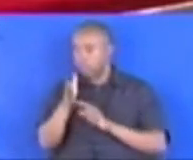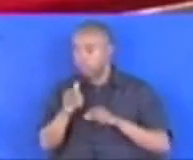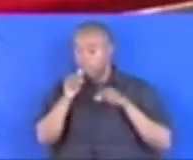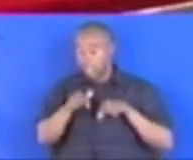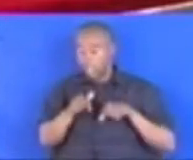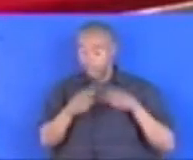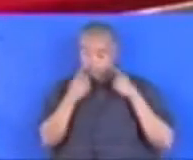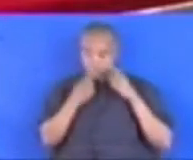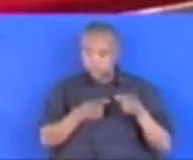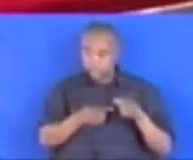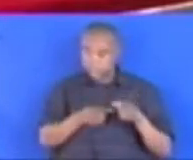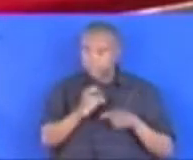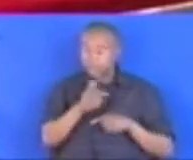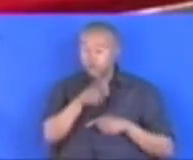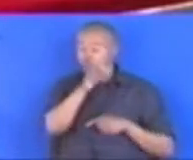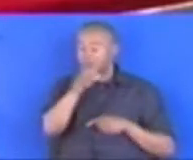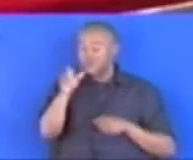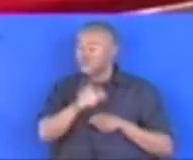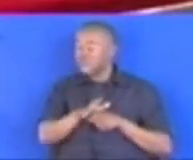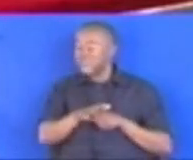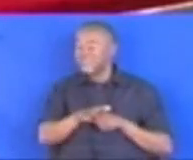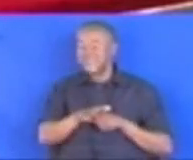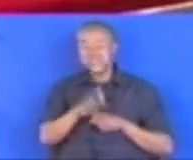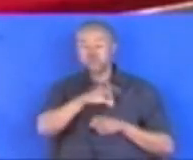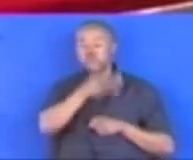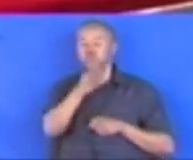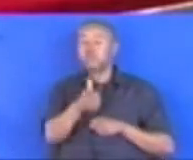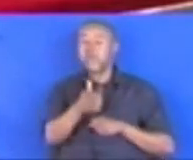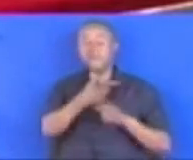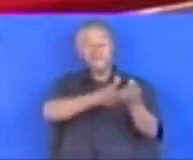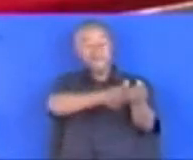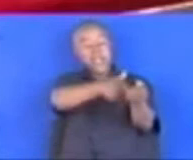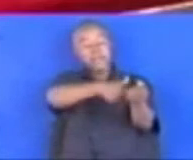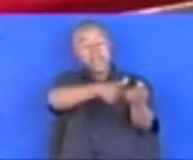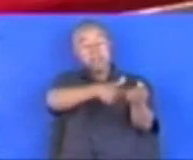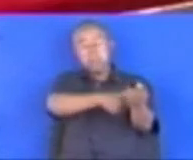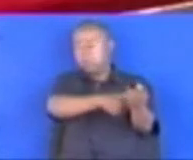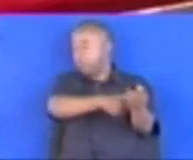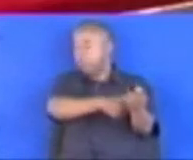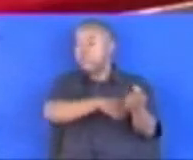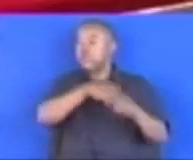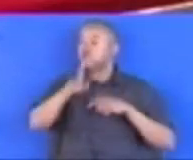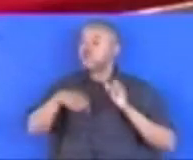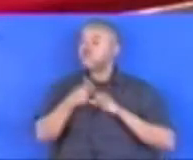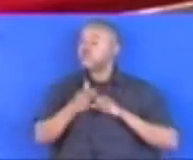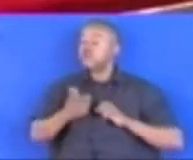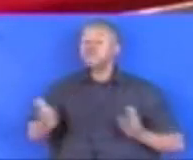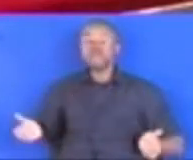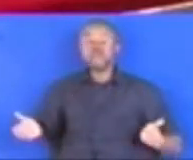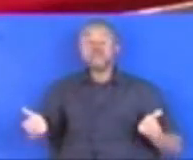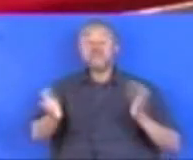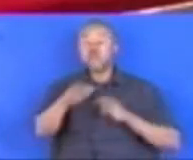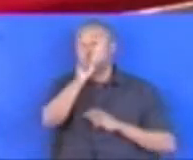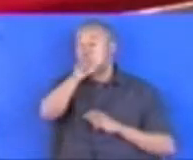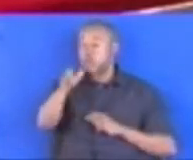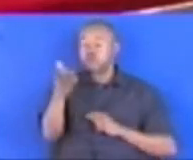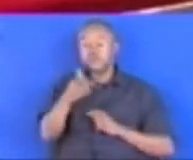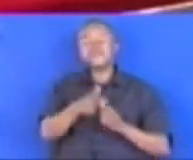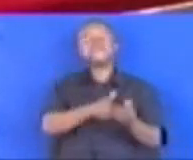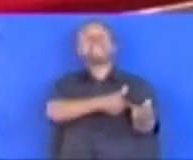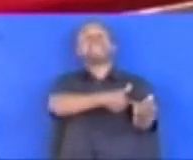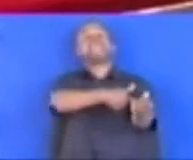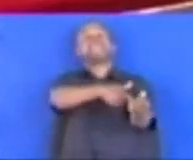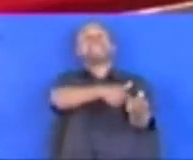utaona kwamba bado watu wengi hawajaitikia wito wa kujitolea kutoa damu, hivyo tutaendelea kuhamasisha ili lengo letu lile linatimia walau hata